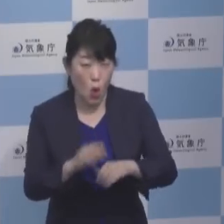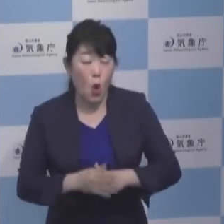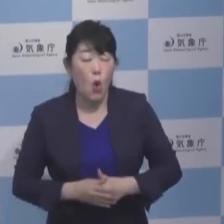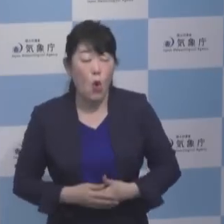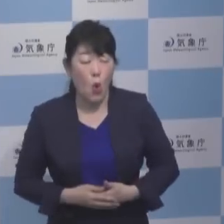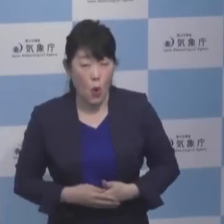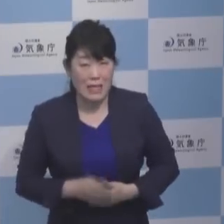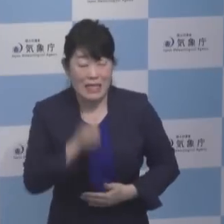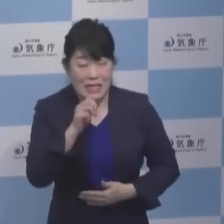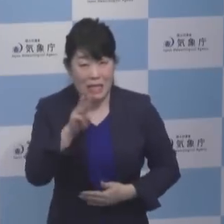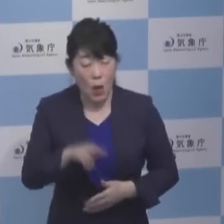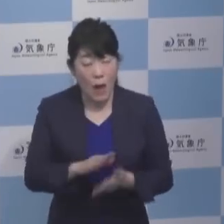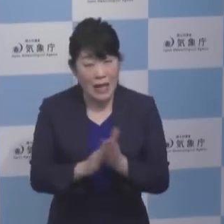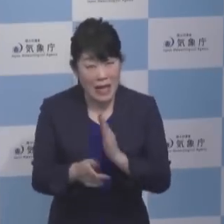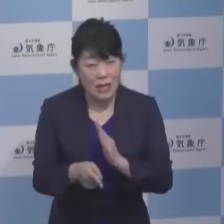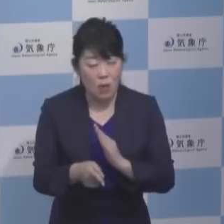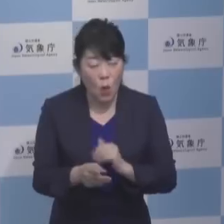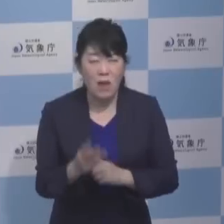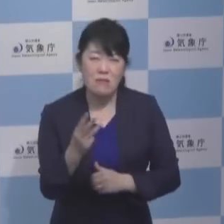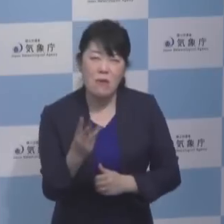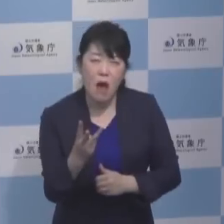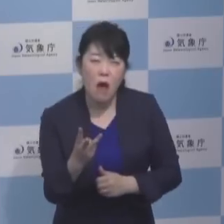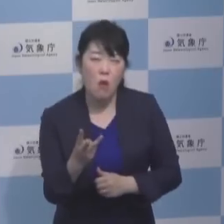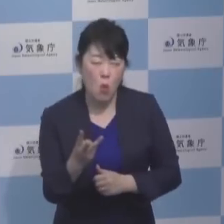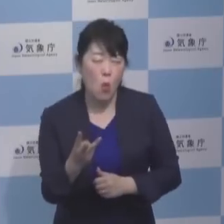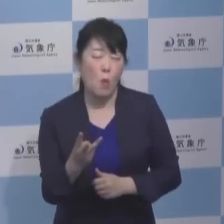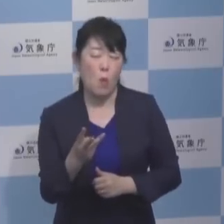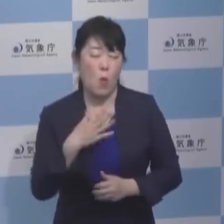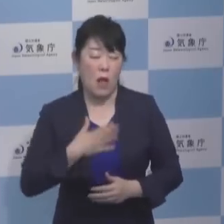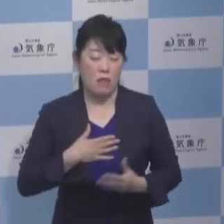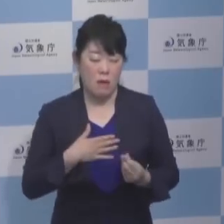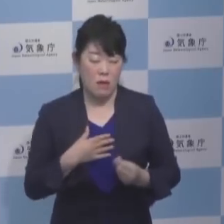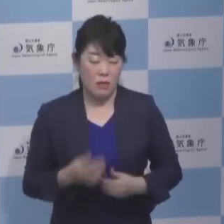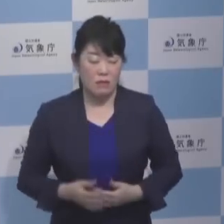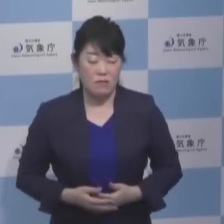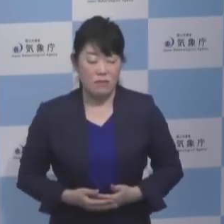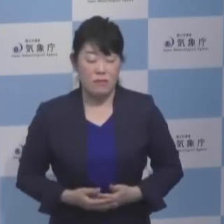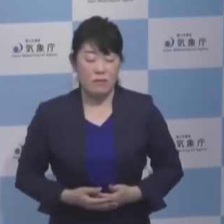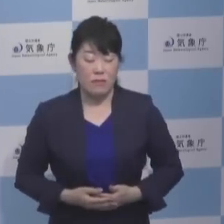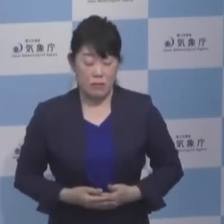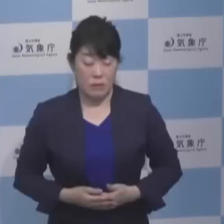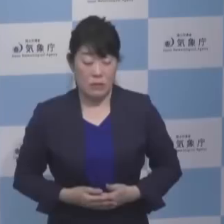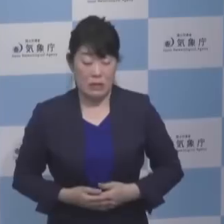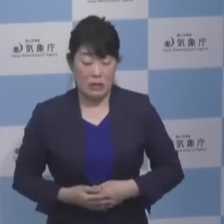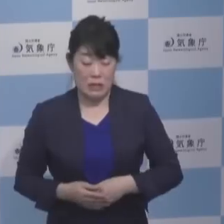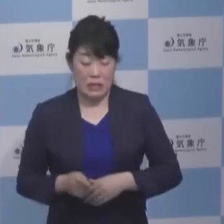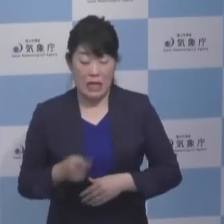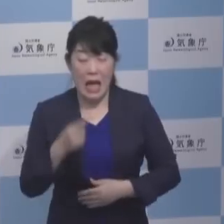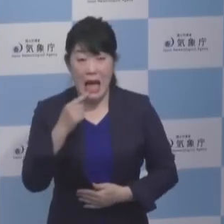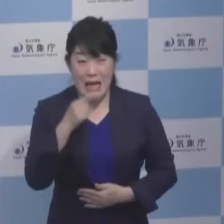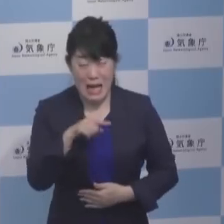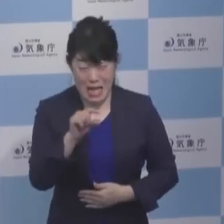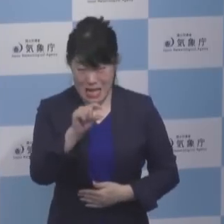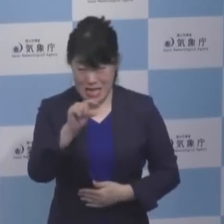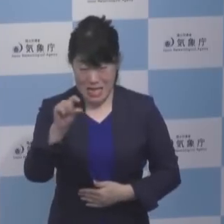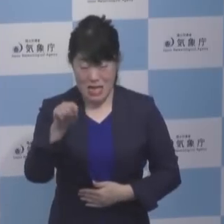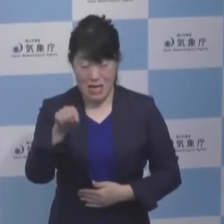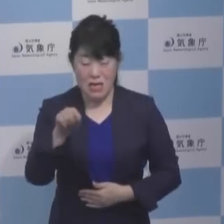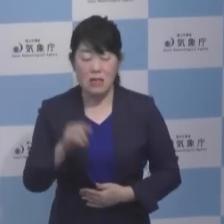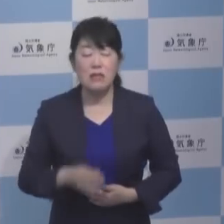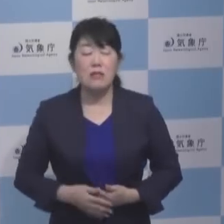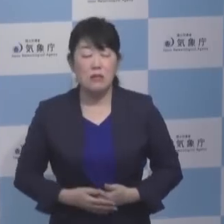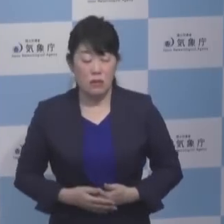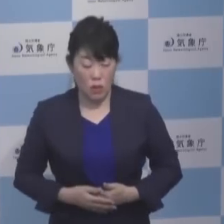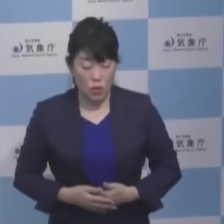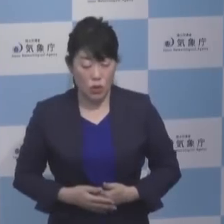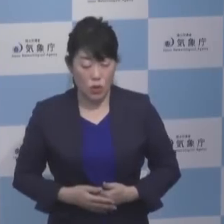動階級3を観測しています。左側の赤いところですね。右側は長周期地震